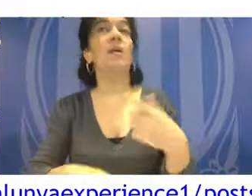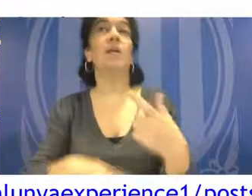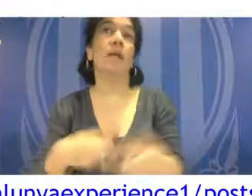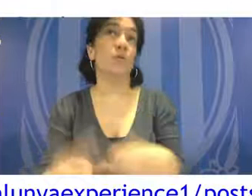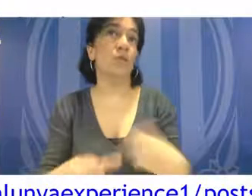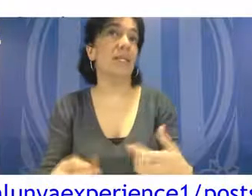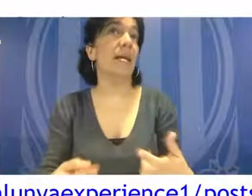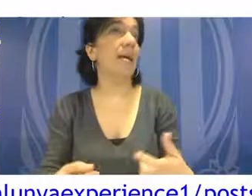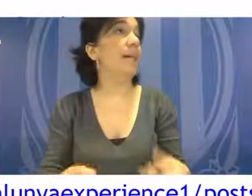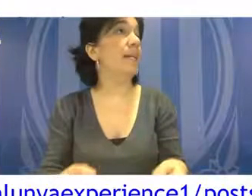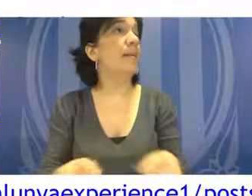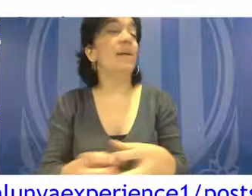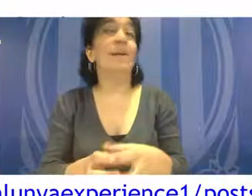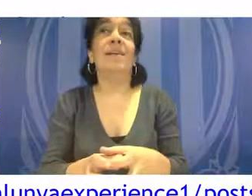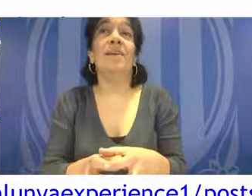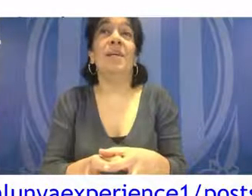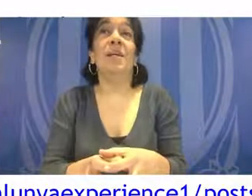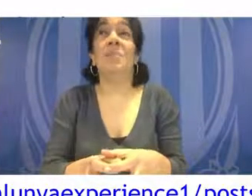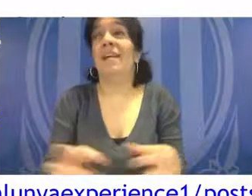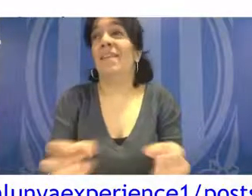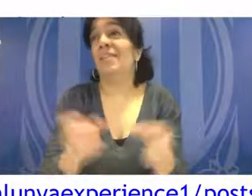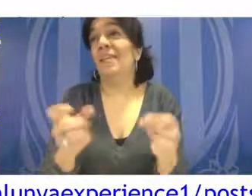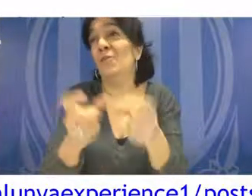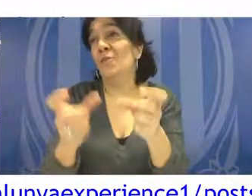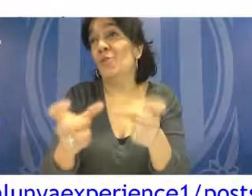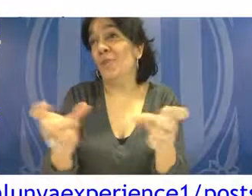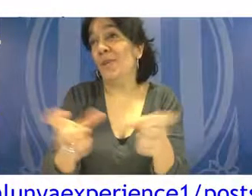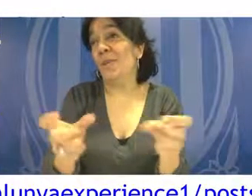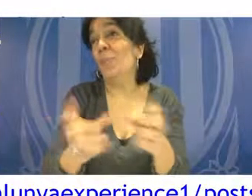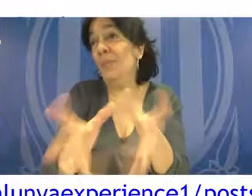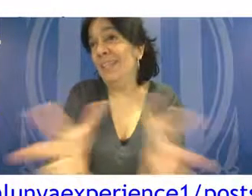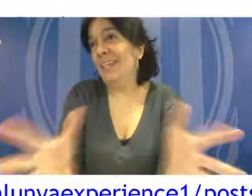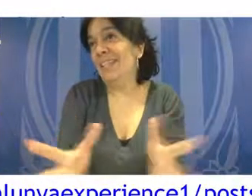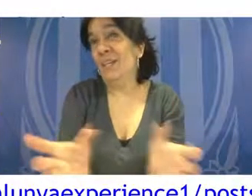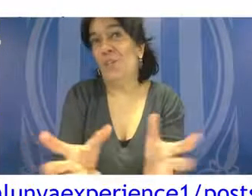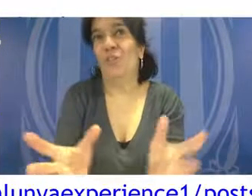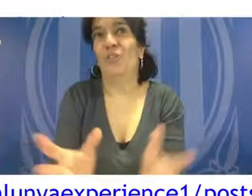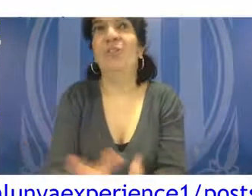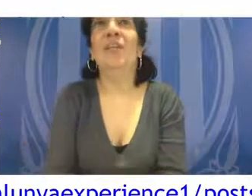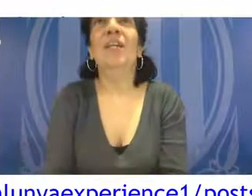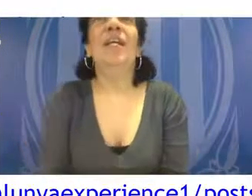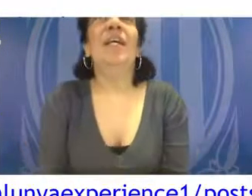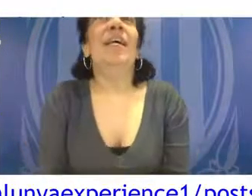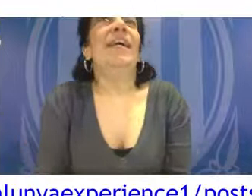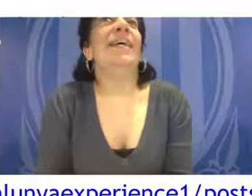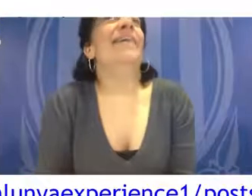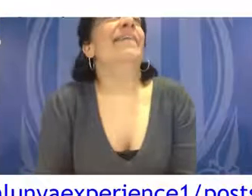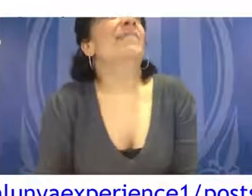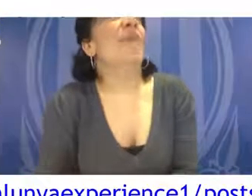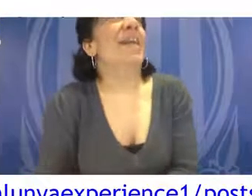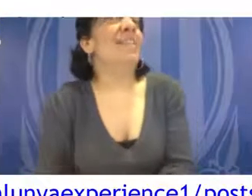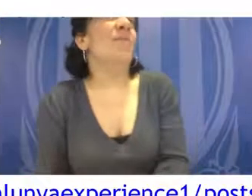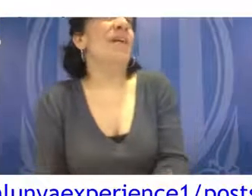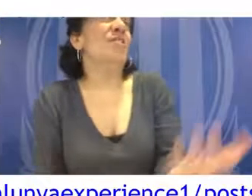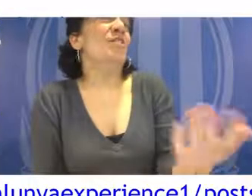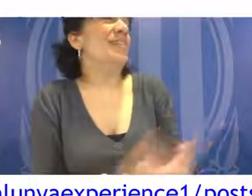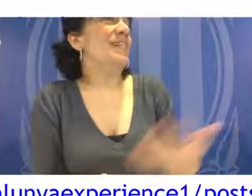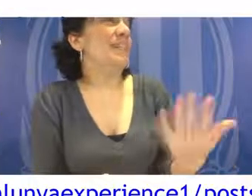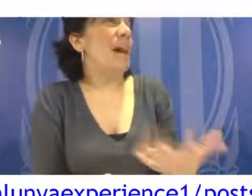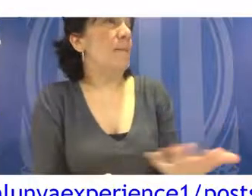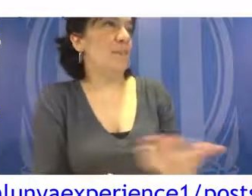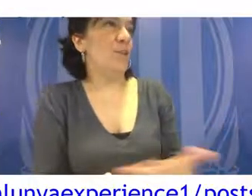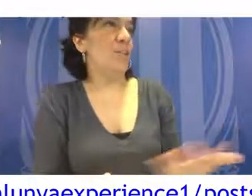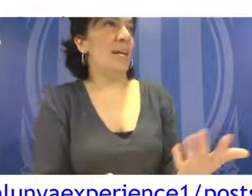millorant, anar-nos destacant i mirar de ser doncs, punters en això, no? Quan ens diuen els